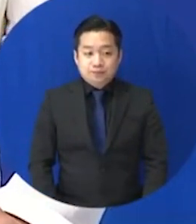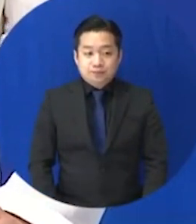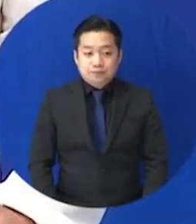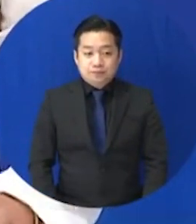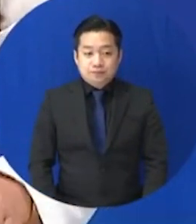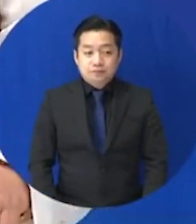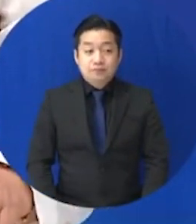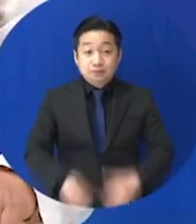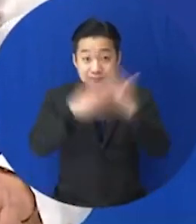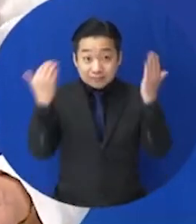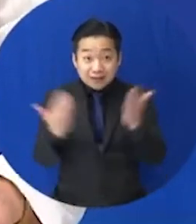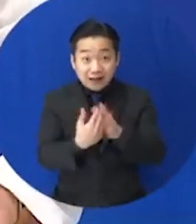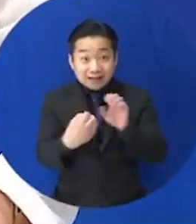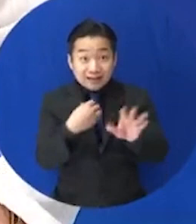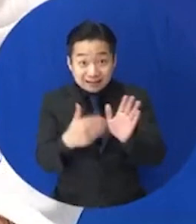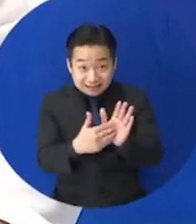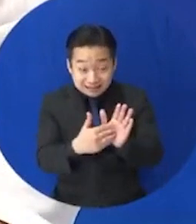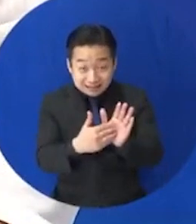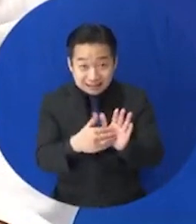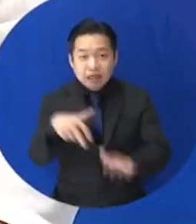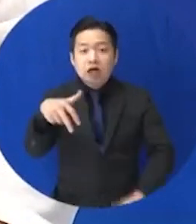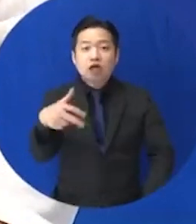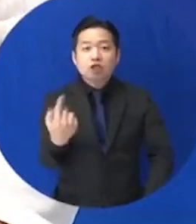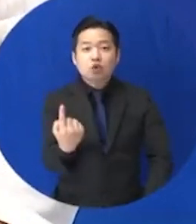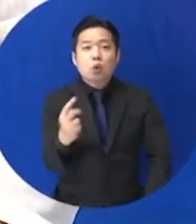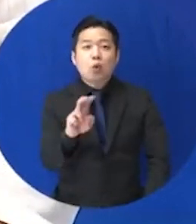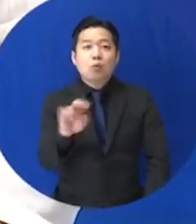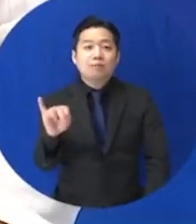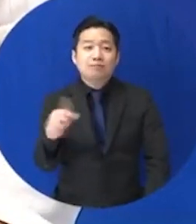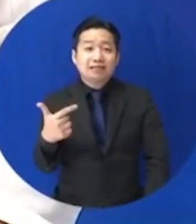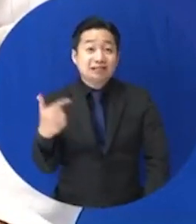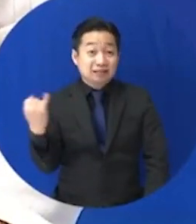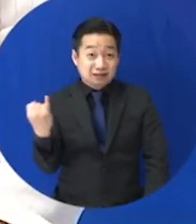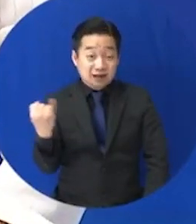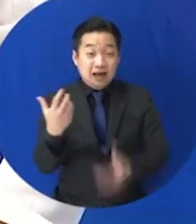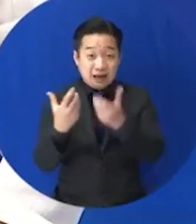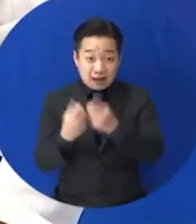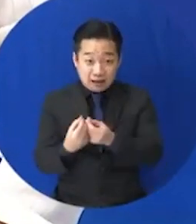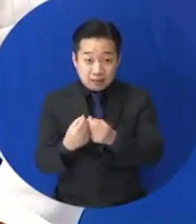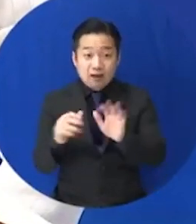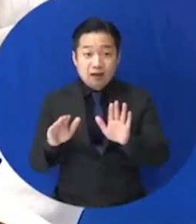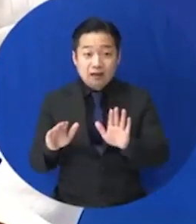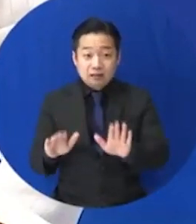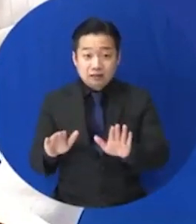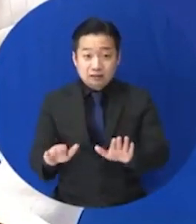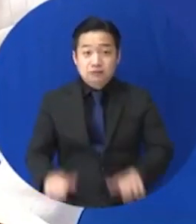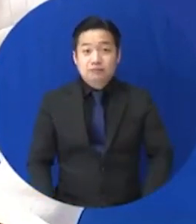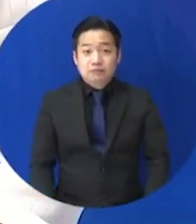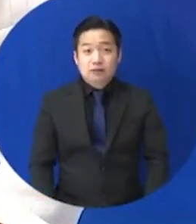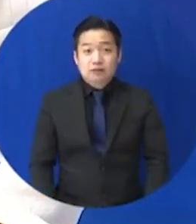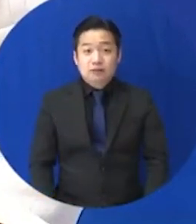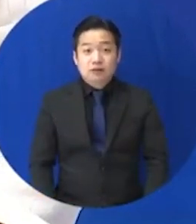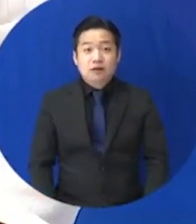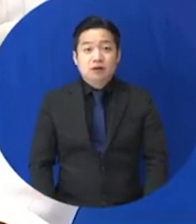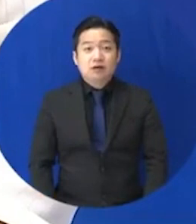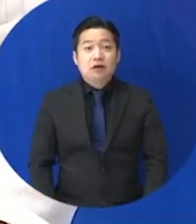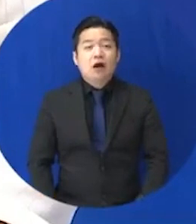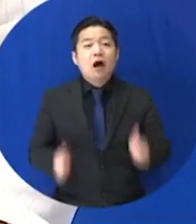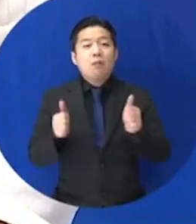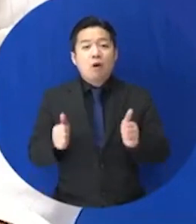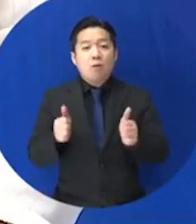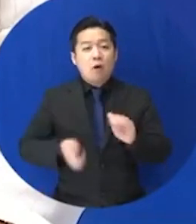다 말씀하셨습니까? 네. 네. 조민양 경우는 뭐 사실은 무죄 추정의 원칙 입장에서 본다면